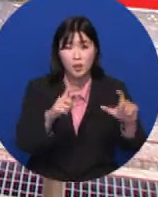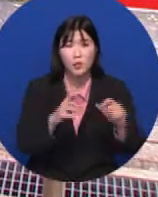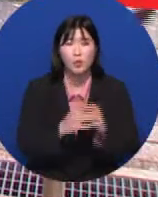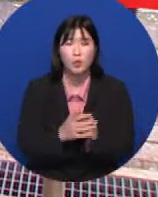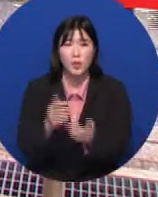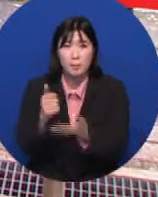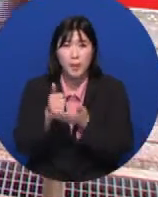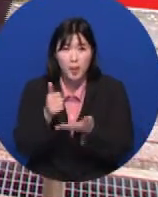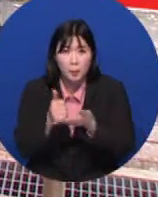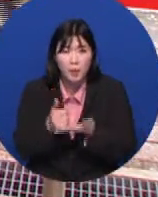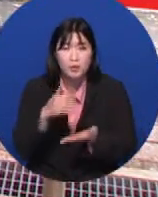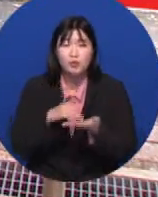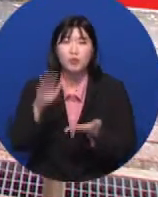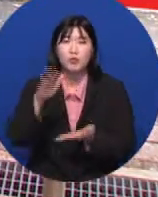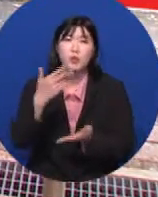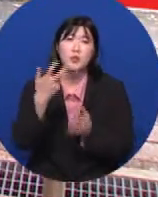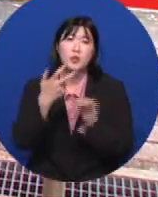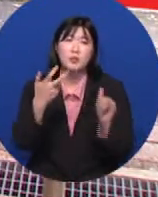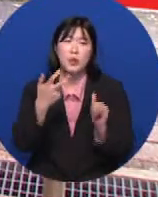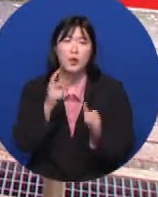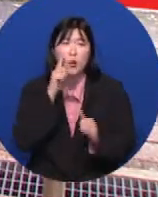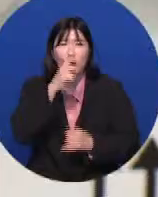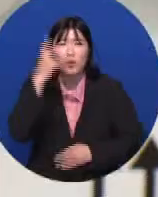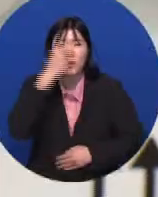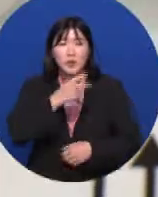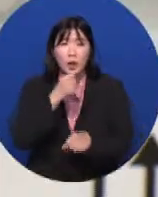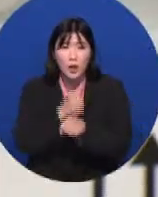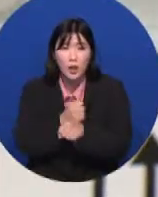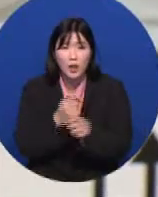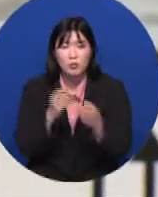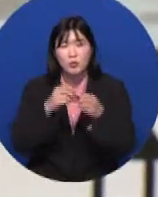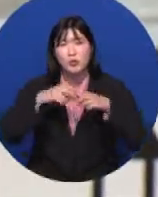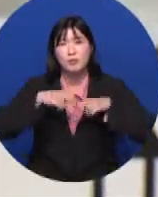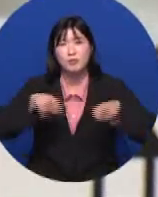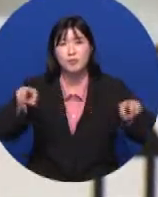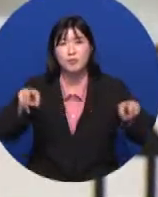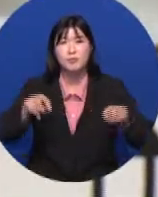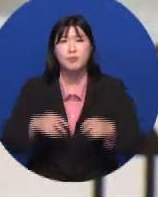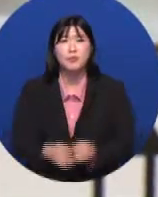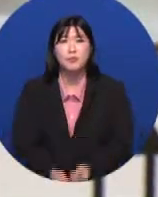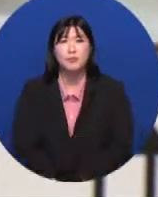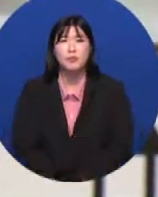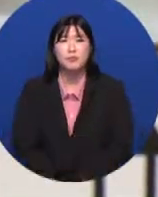이용 게 971 형에게 진단 검사를 받도록 문자를 보냈습니다